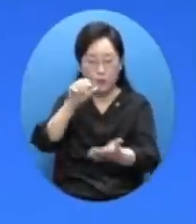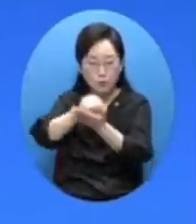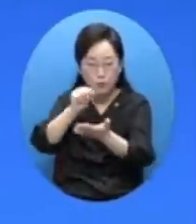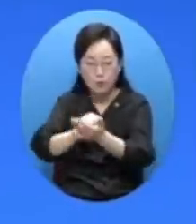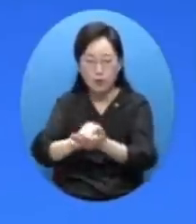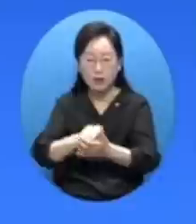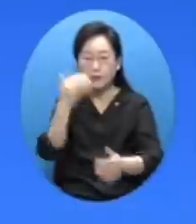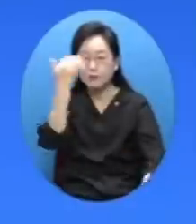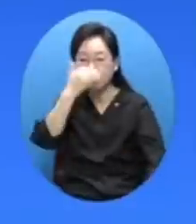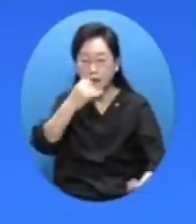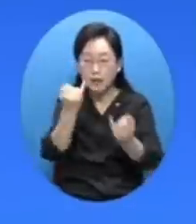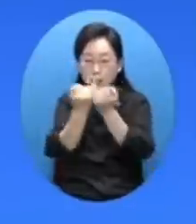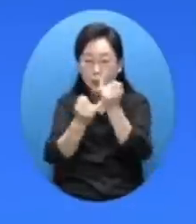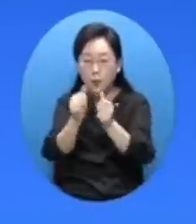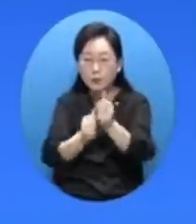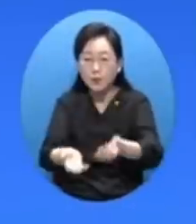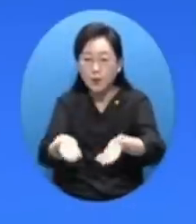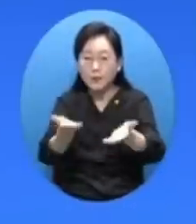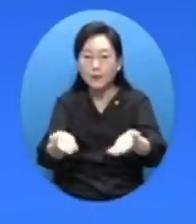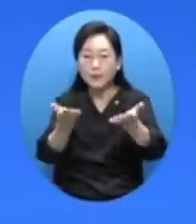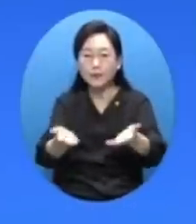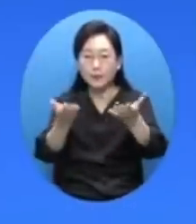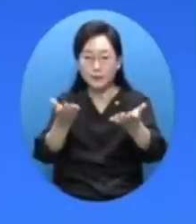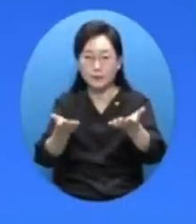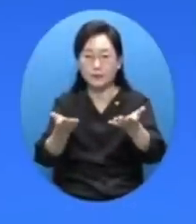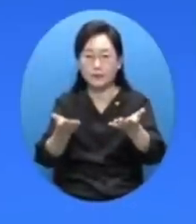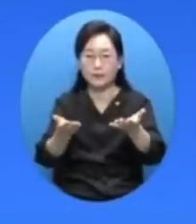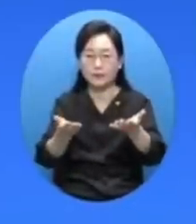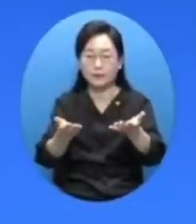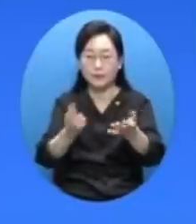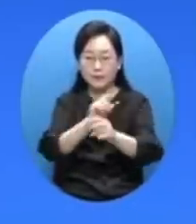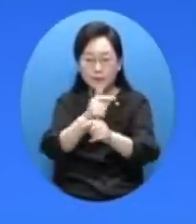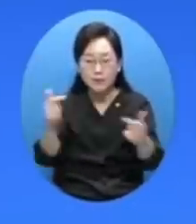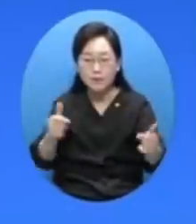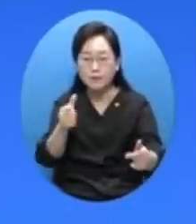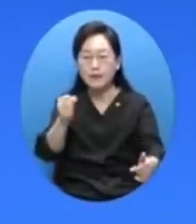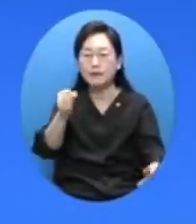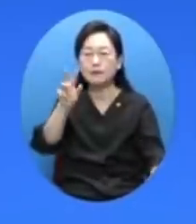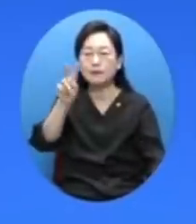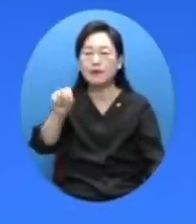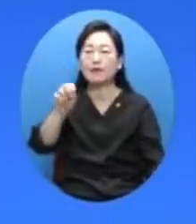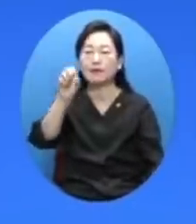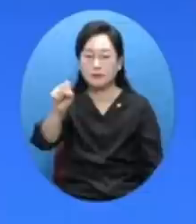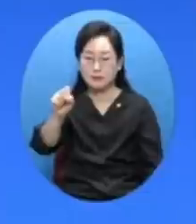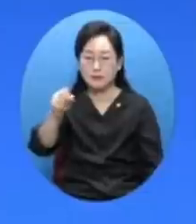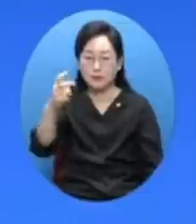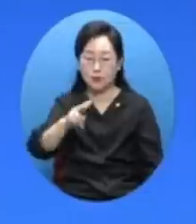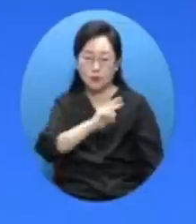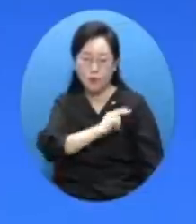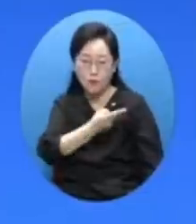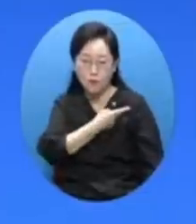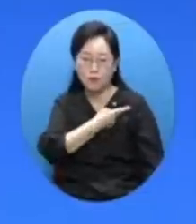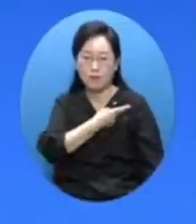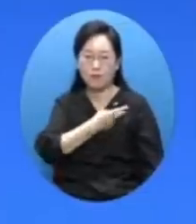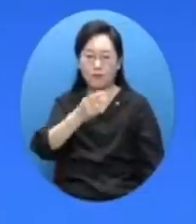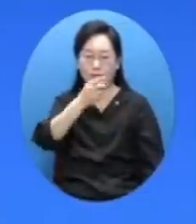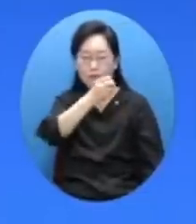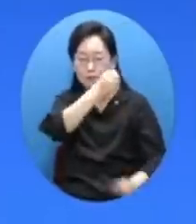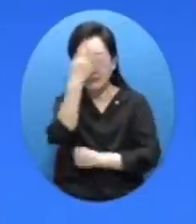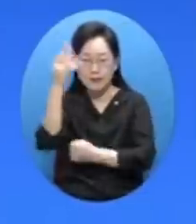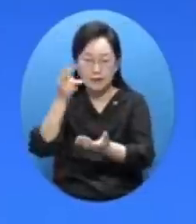동성애를 부추기는 각종 SNS 사이비 언론매체들부터 매우